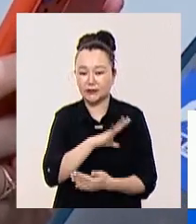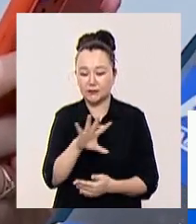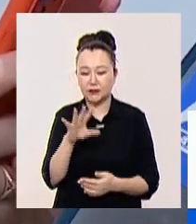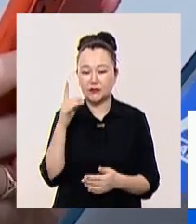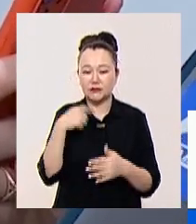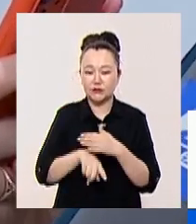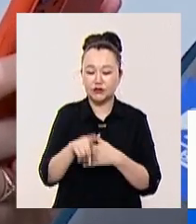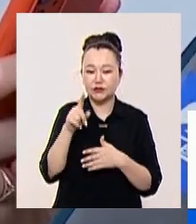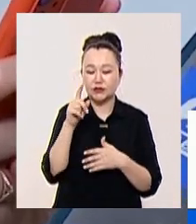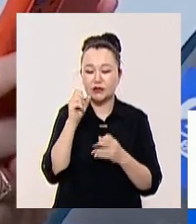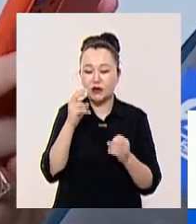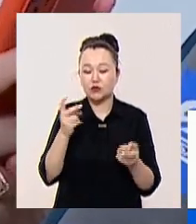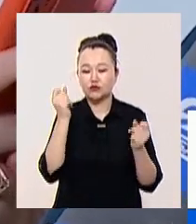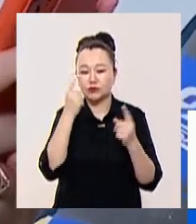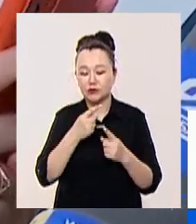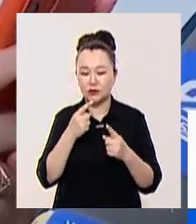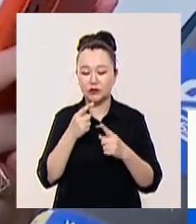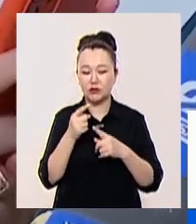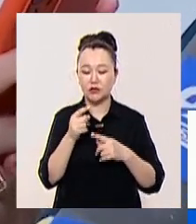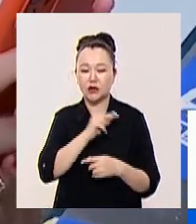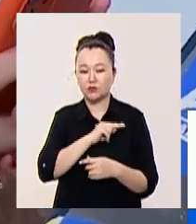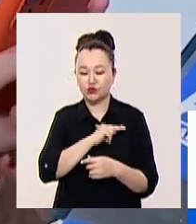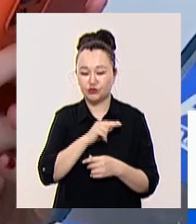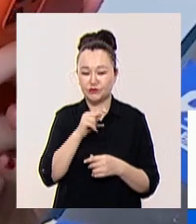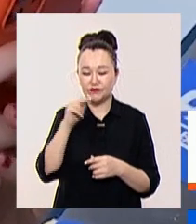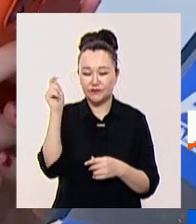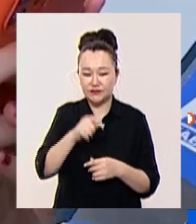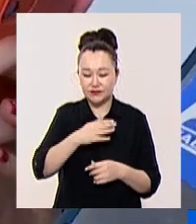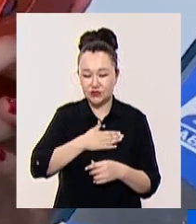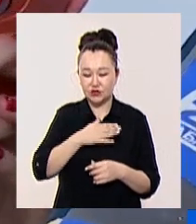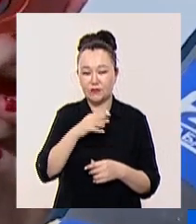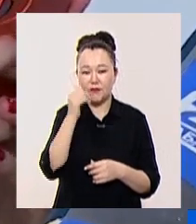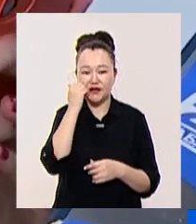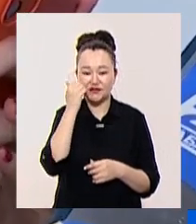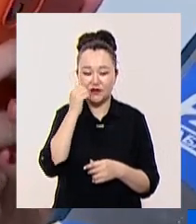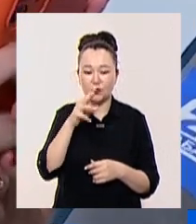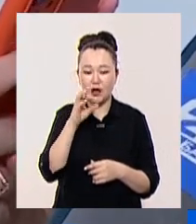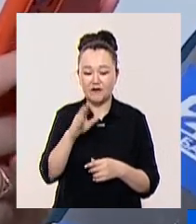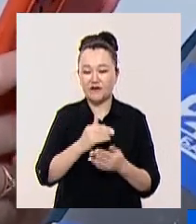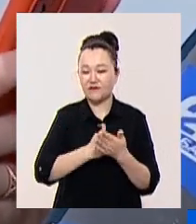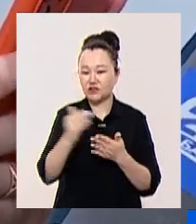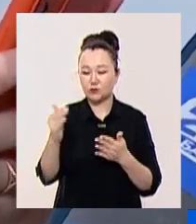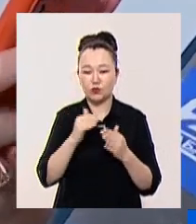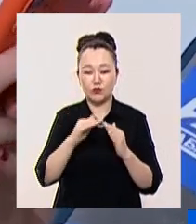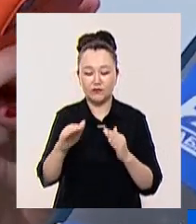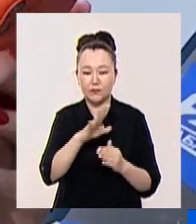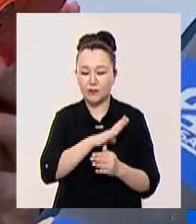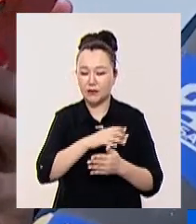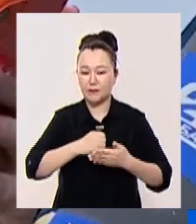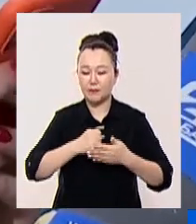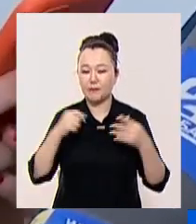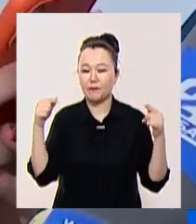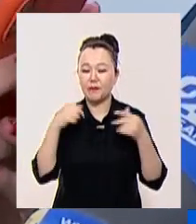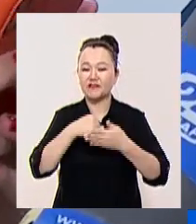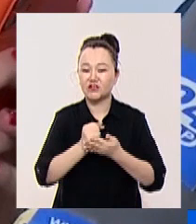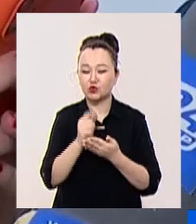Тем более, как известно, в ходе рабочего визита нашего президента в Москву на самом высшем уровне было подтверждено о том,